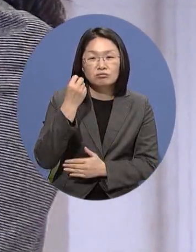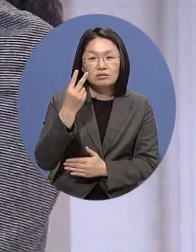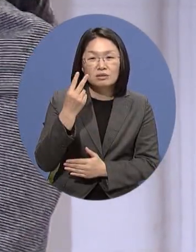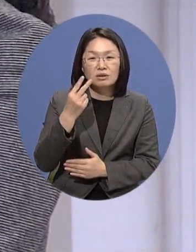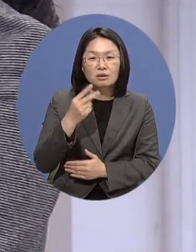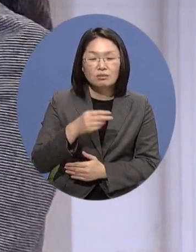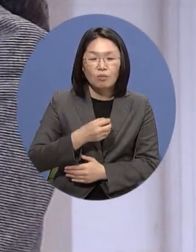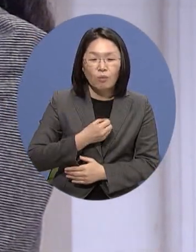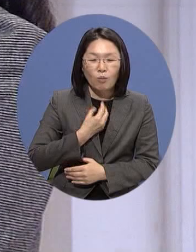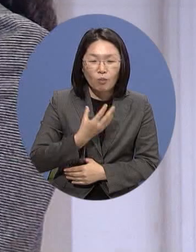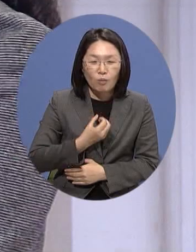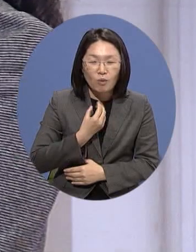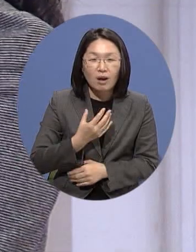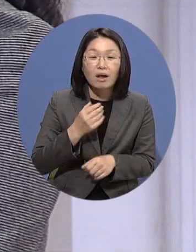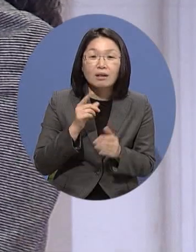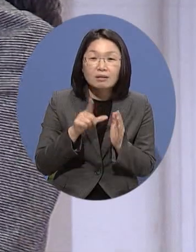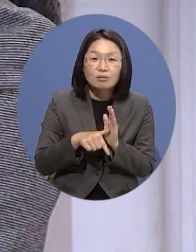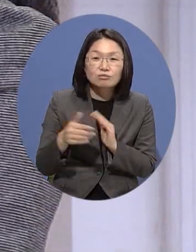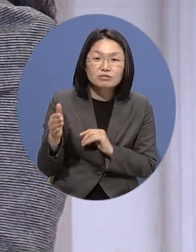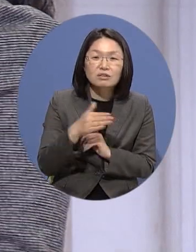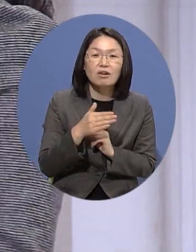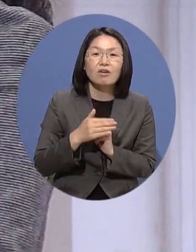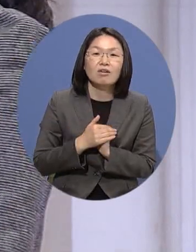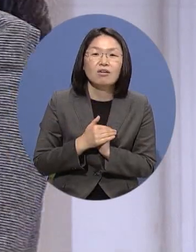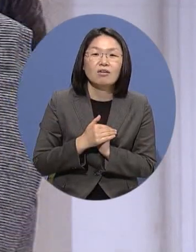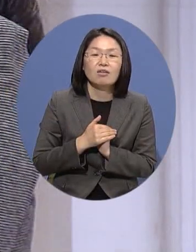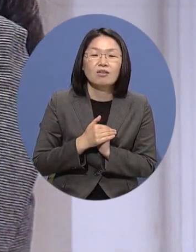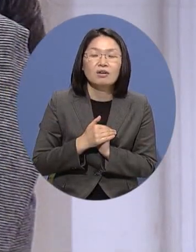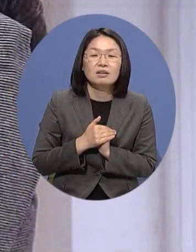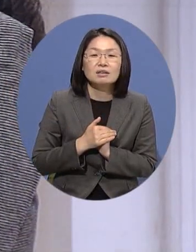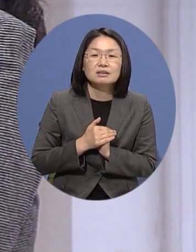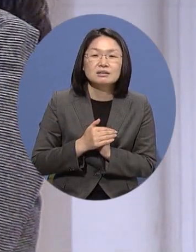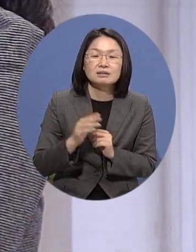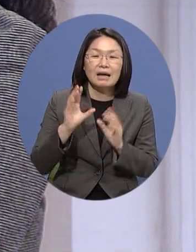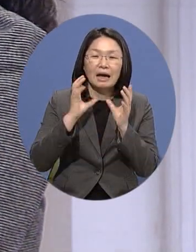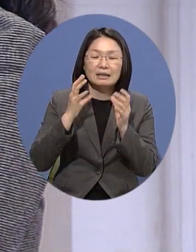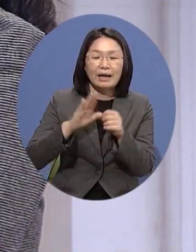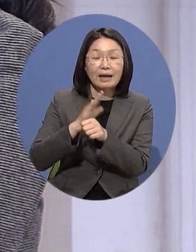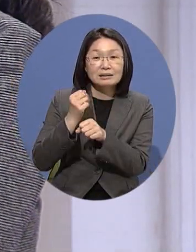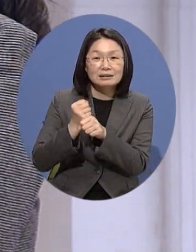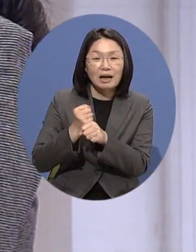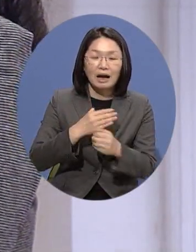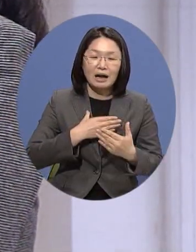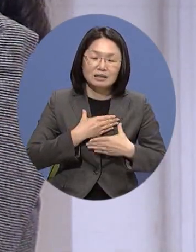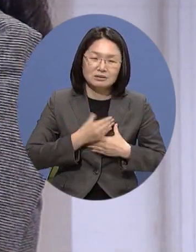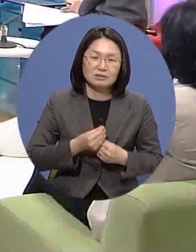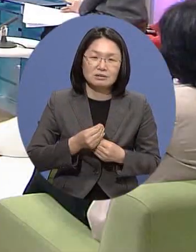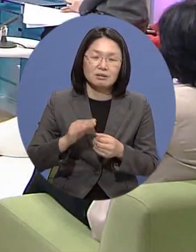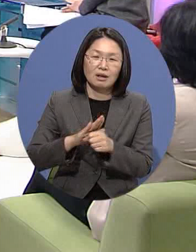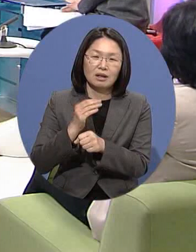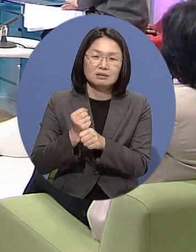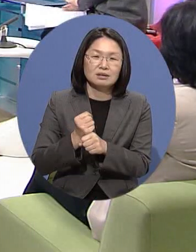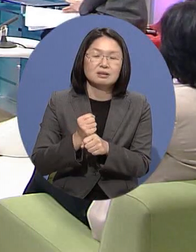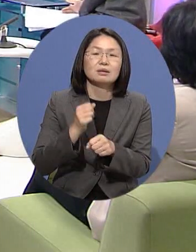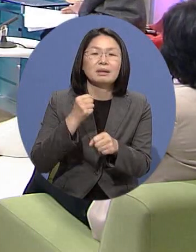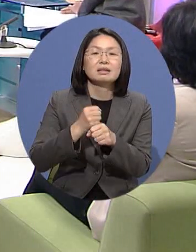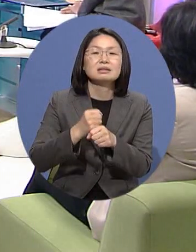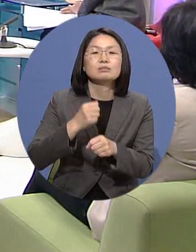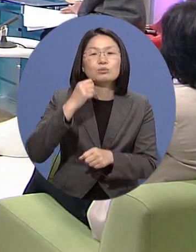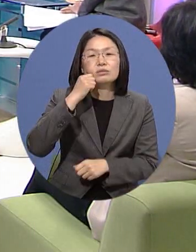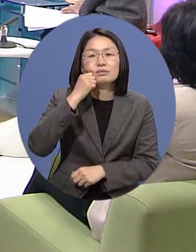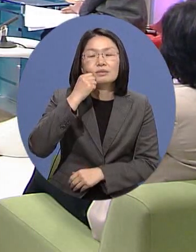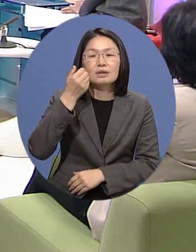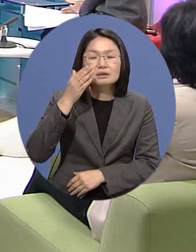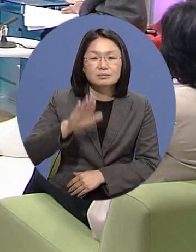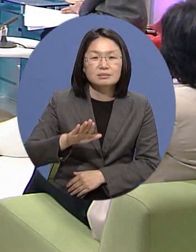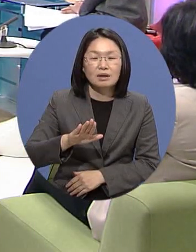아니에요. 그때부터 사실은 아이들과 본격적인 애착, 안정적인 애착 형성 못했다라는 거거든요. 그래도